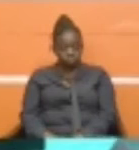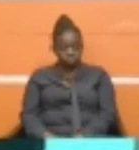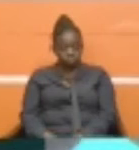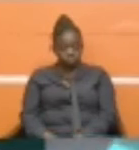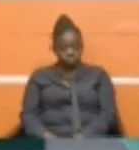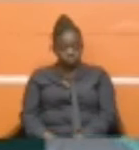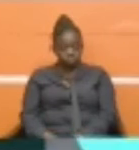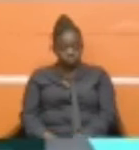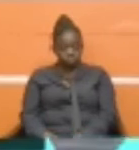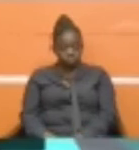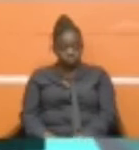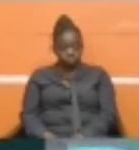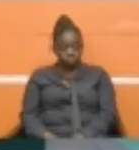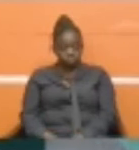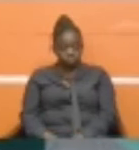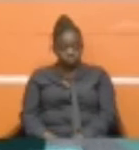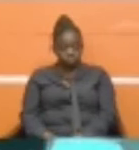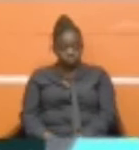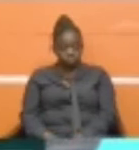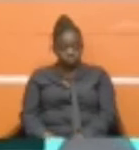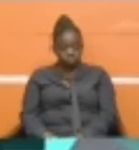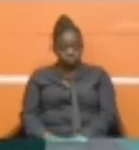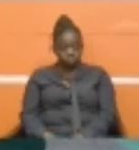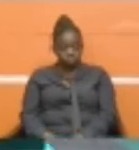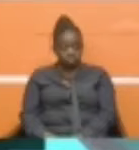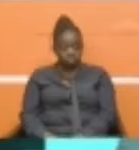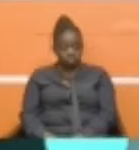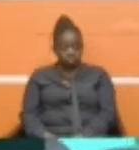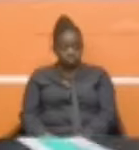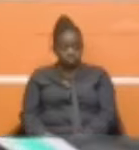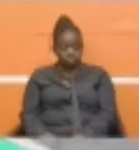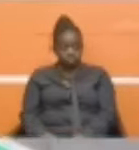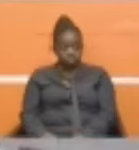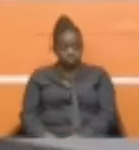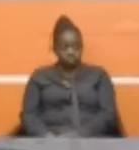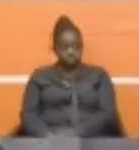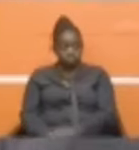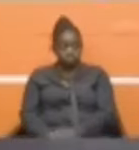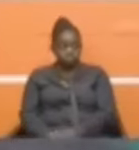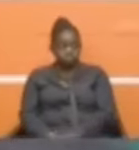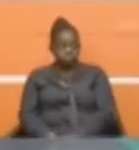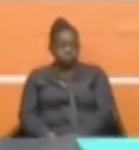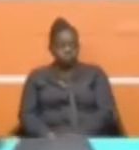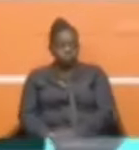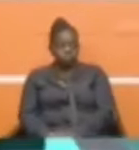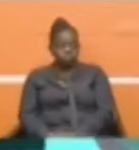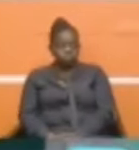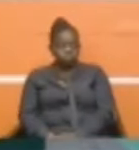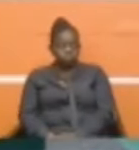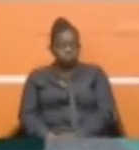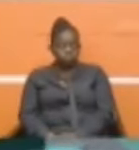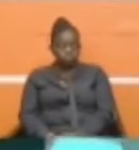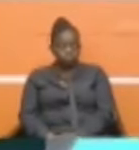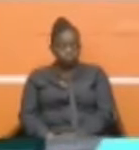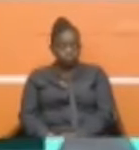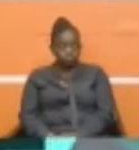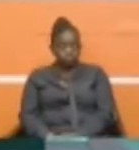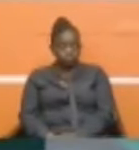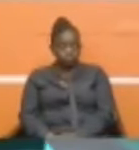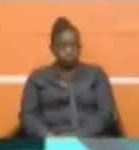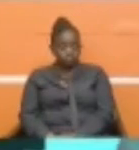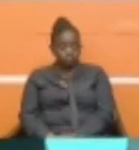Premiership yabungereza ddamu ku lwomukaaga lwa wiikendi n'empiira munaana nga Newcastle United ezanya West Ham, Bournemouth ne Everton, Chelsea ne Burnley, Nottingham Forest ne Crystal